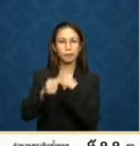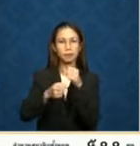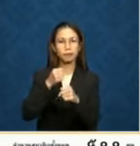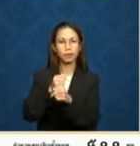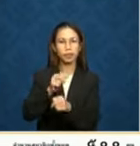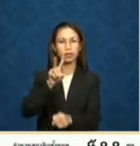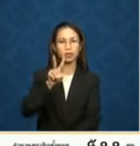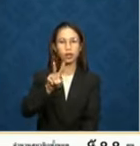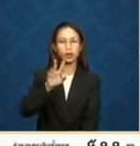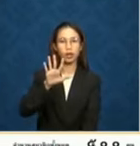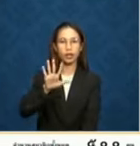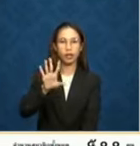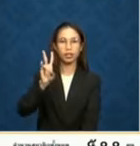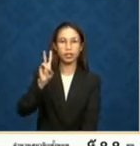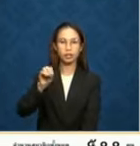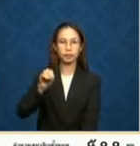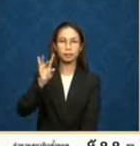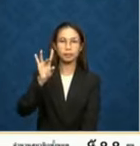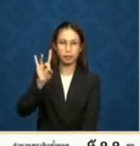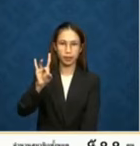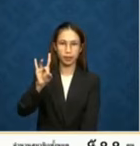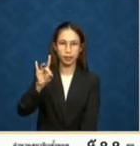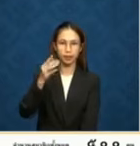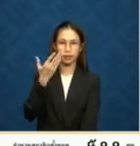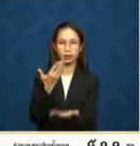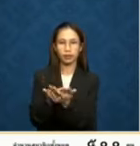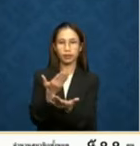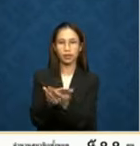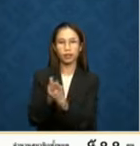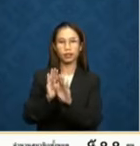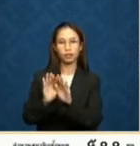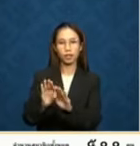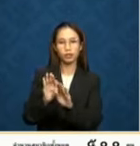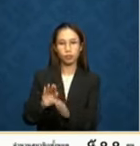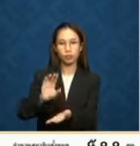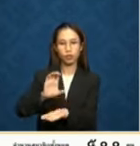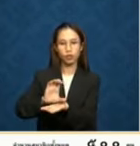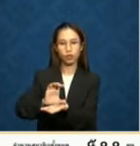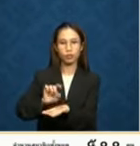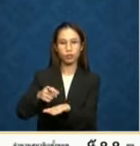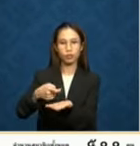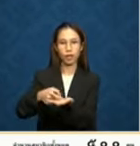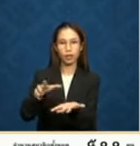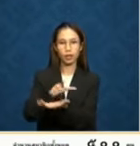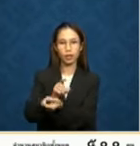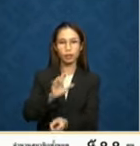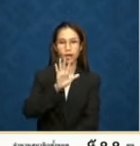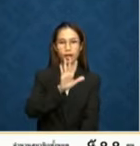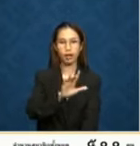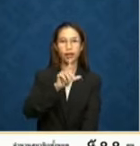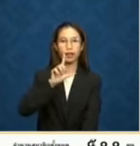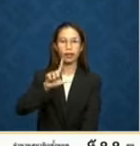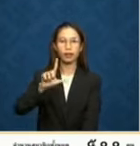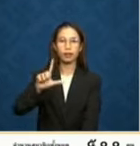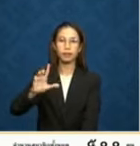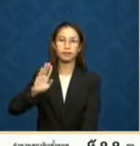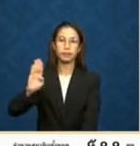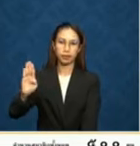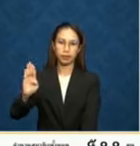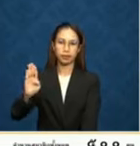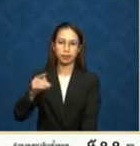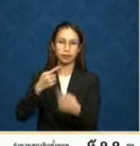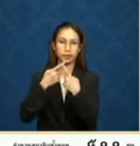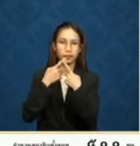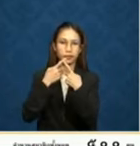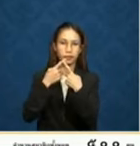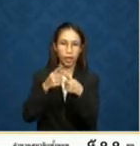2,578เราจะมีเงินสะสมในกองทุนประมาณ 5,000,000 บาทแต่หลังจากน